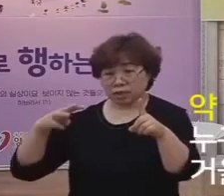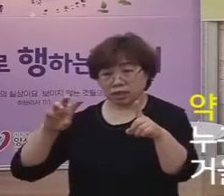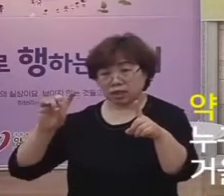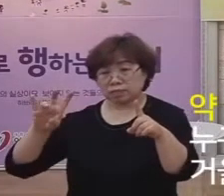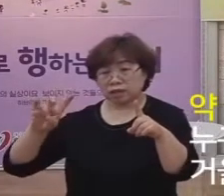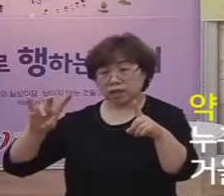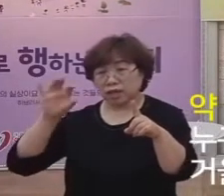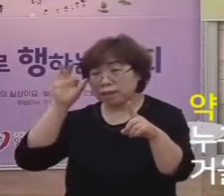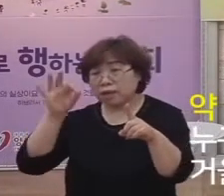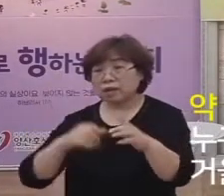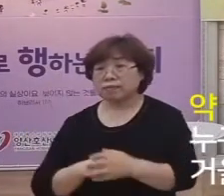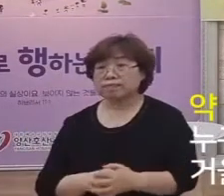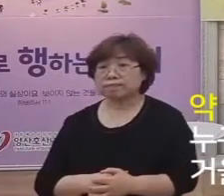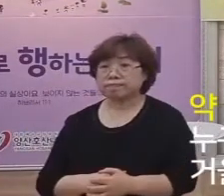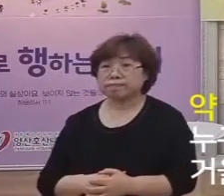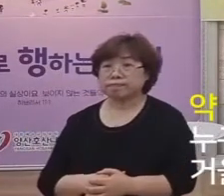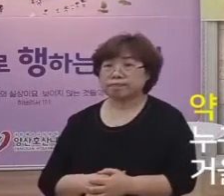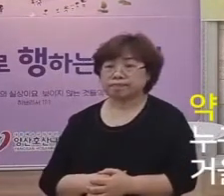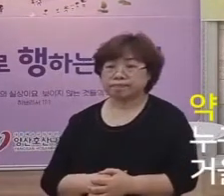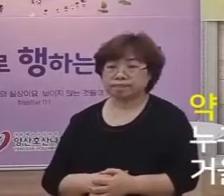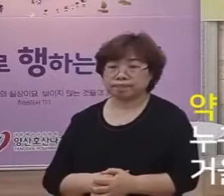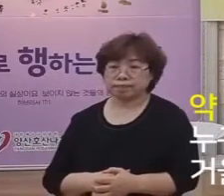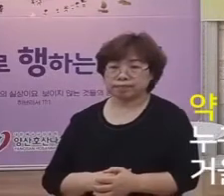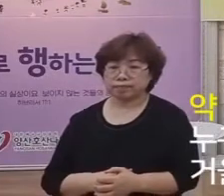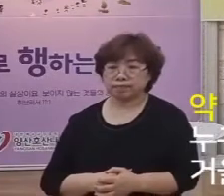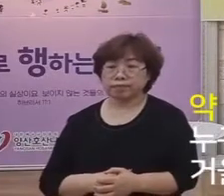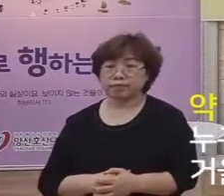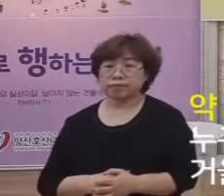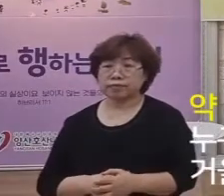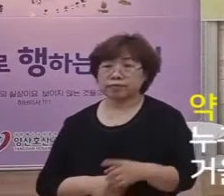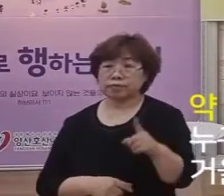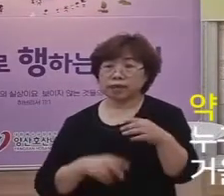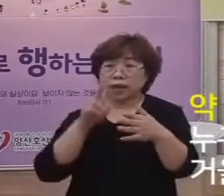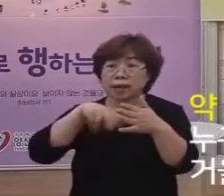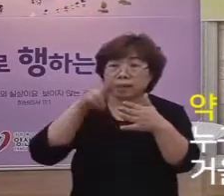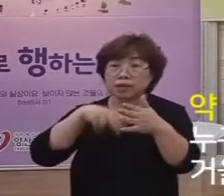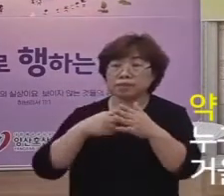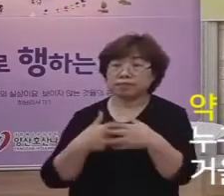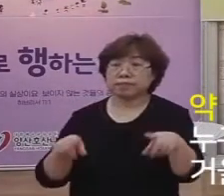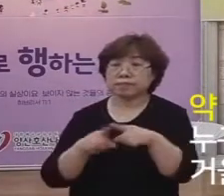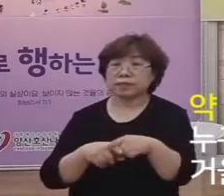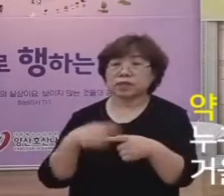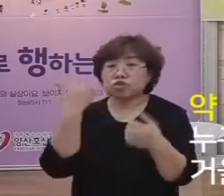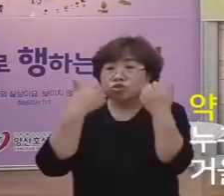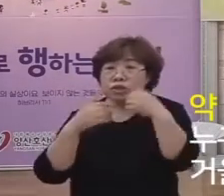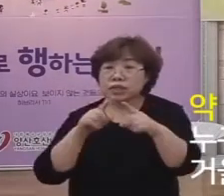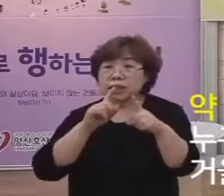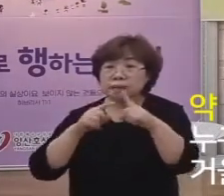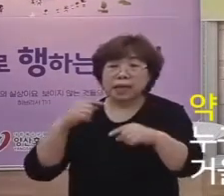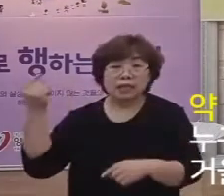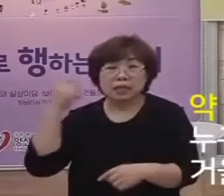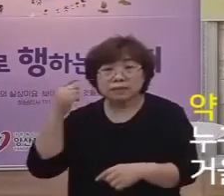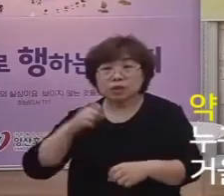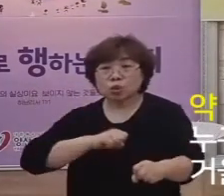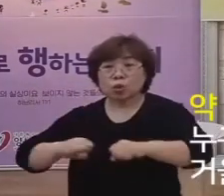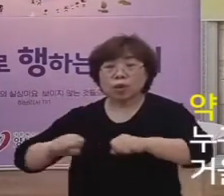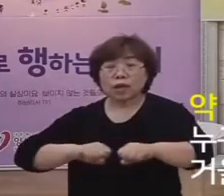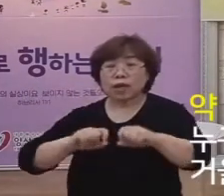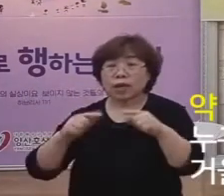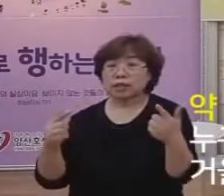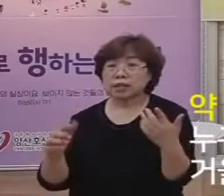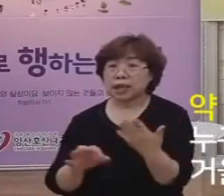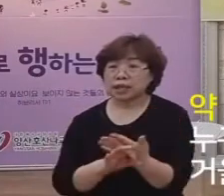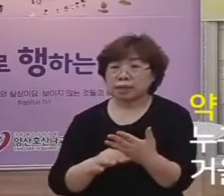거울 예화를 하고 있습니다. 여러분 23절, 24절 우리 한번 같이 읽어볼까요? 시작. 누구든지 말씀을